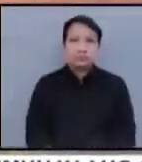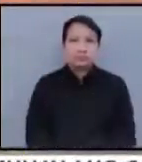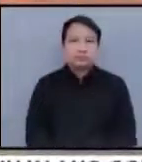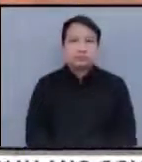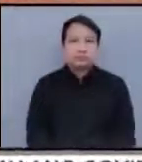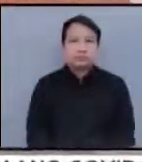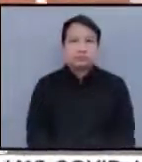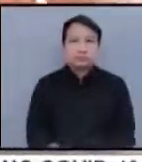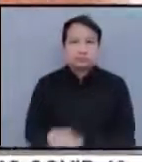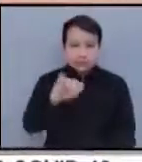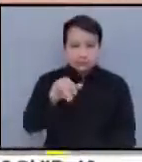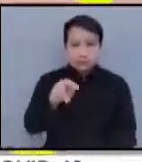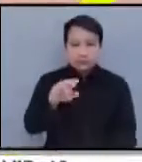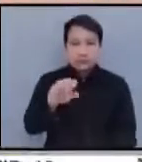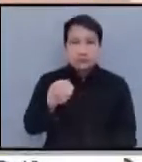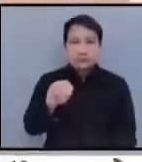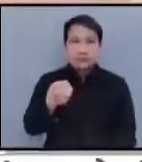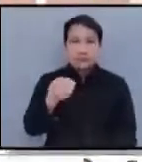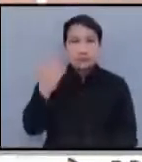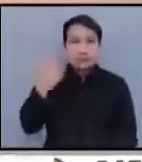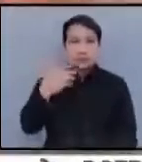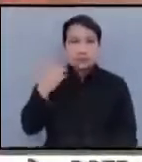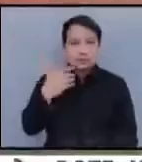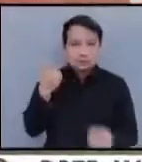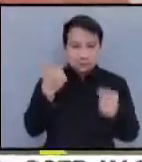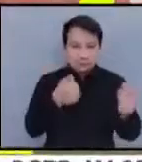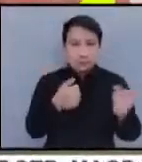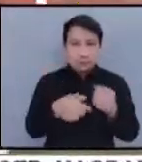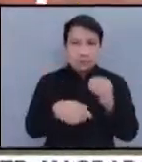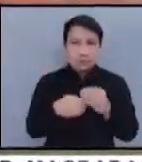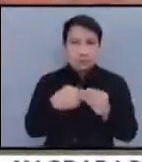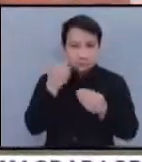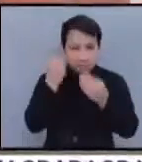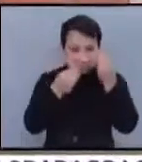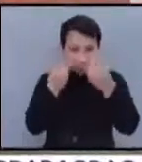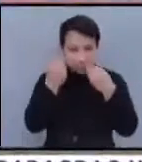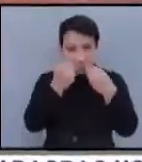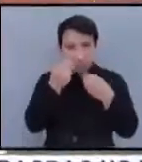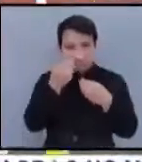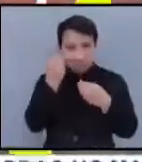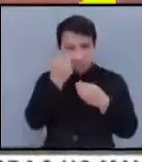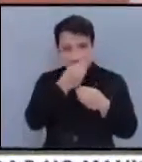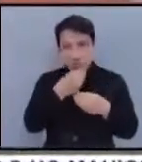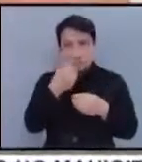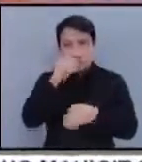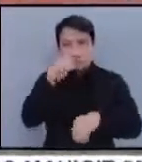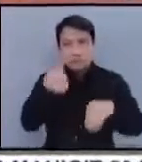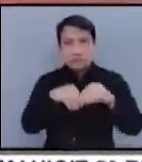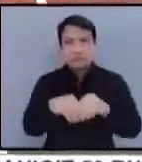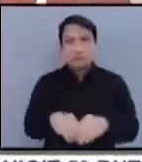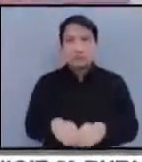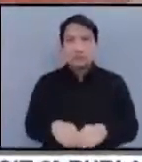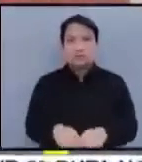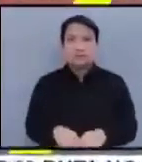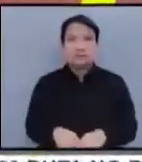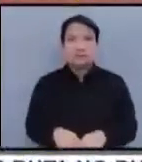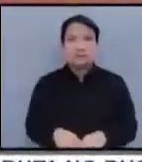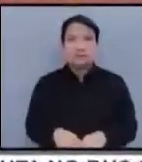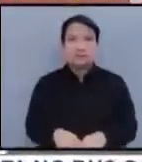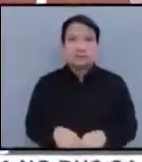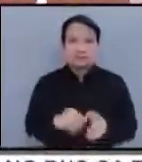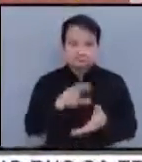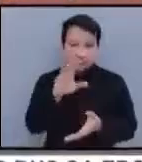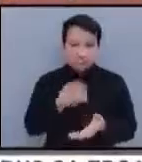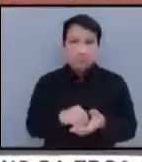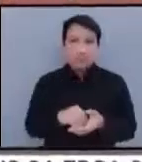Janio never fails to amaze his followers sa mga makeup transformations katulad na lang ng kanyang iconic impersonation kung